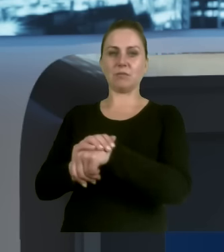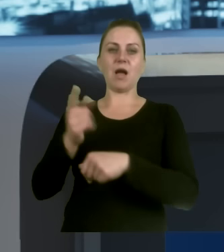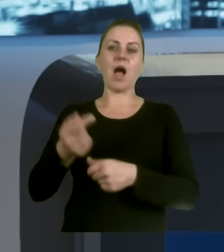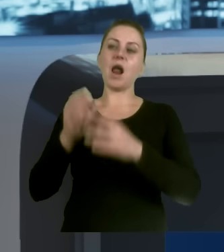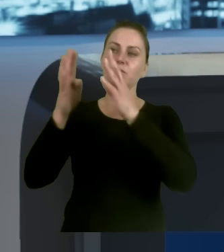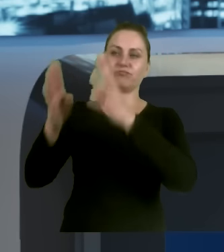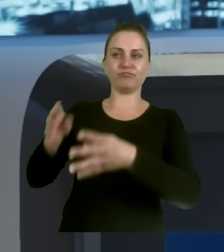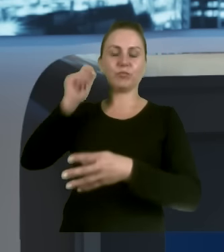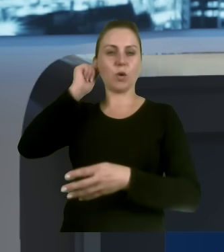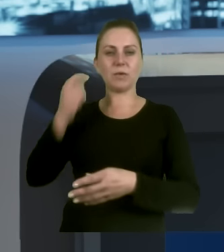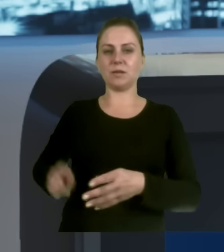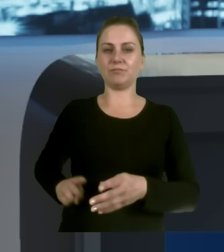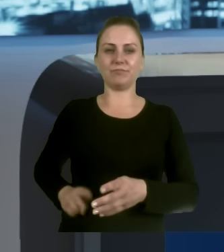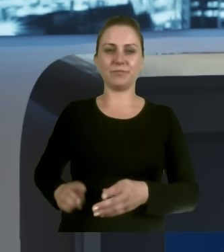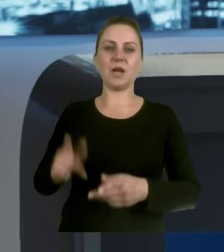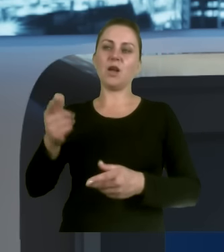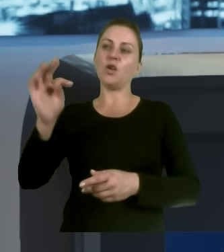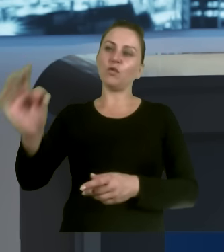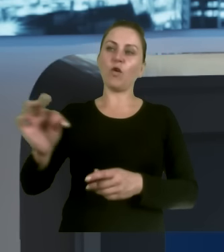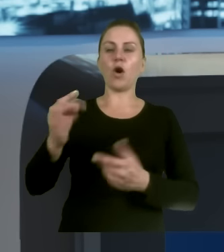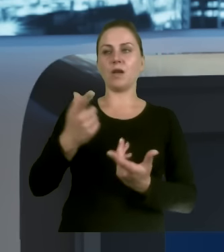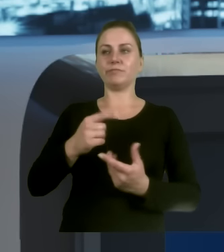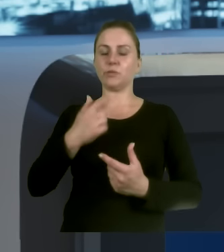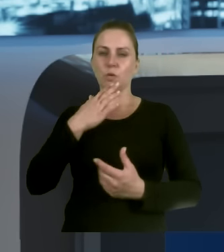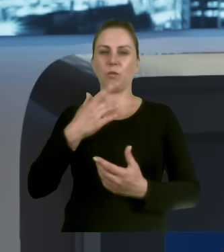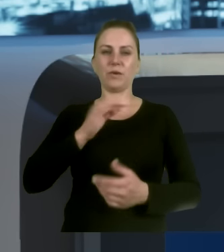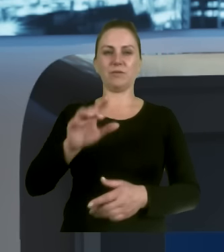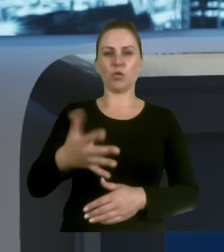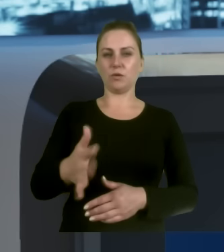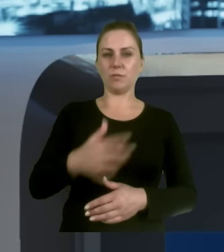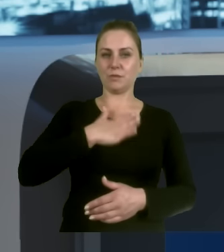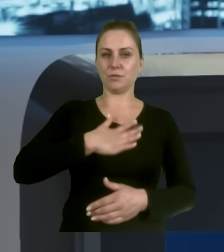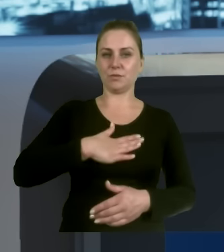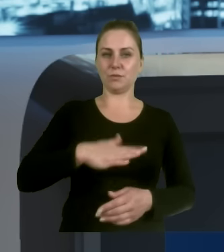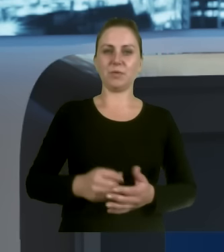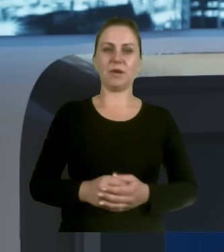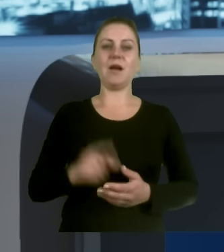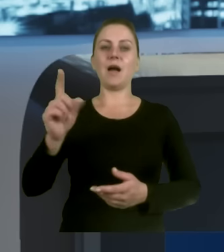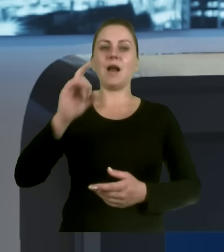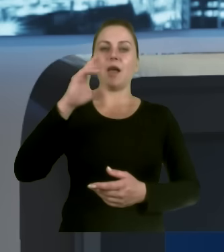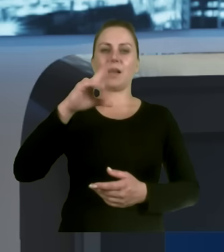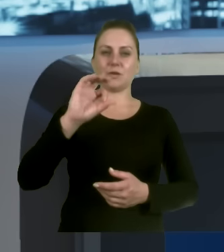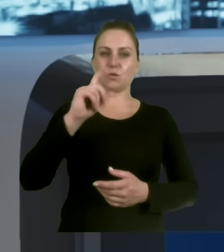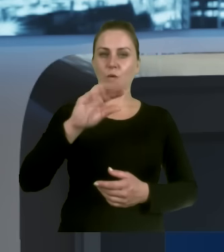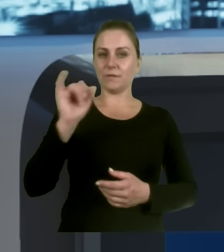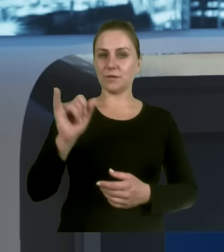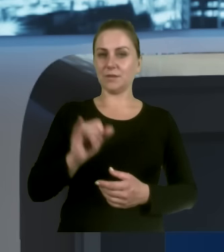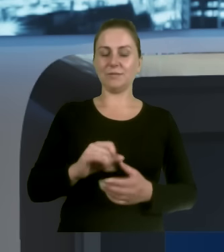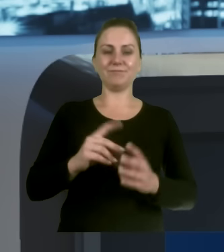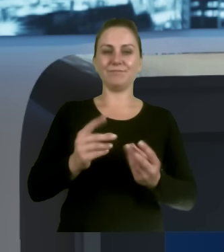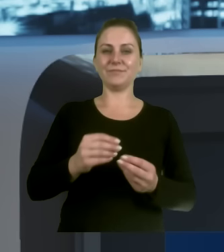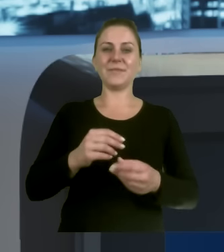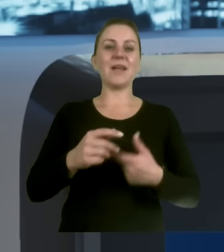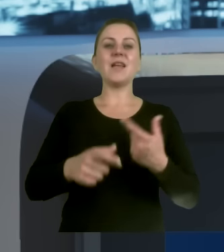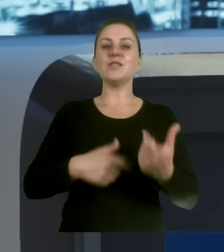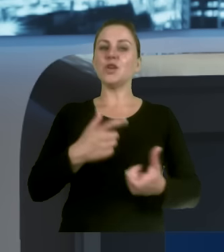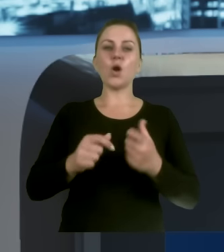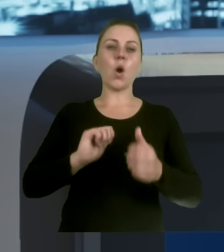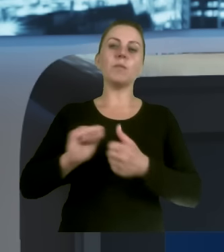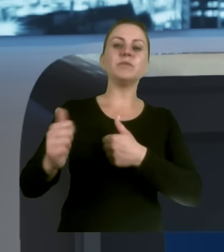osoby z jej tymi feministycznymi poglądami to nie za bardzo lubię. Ale Gawkowski to niech lepiej nie wychyla się z